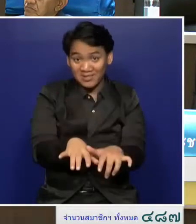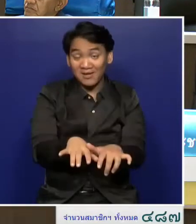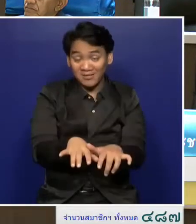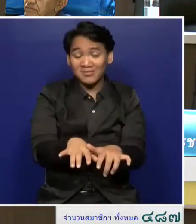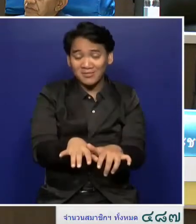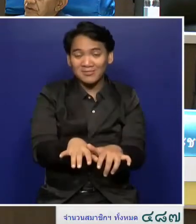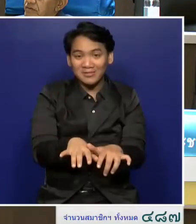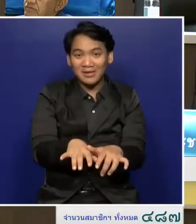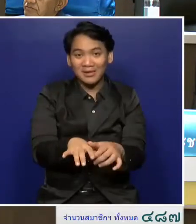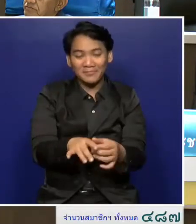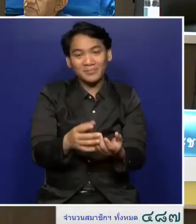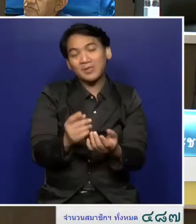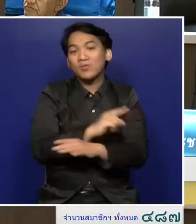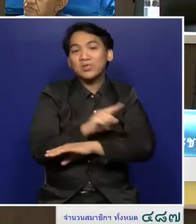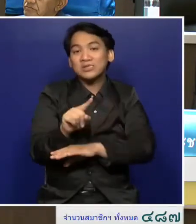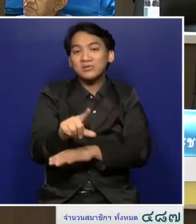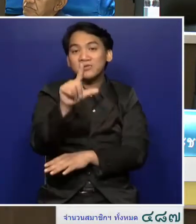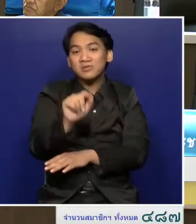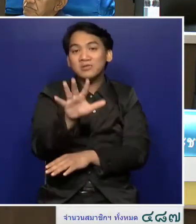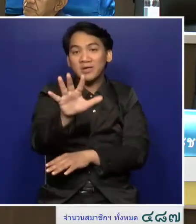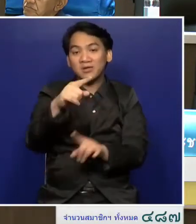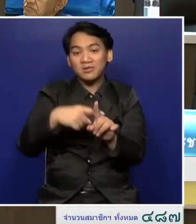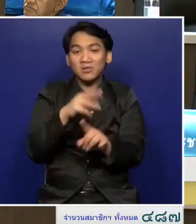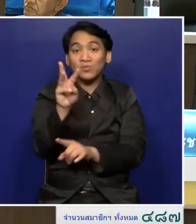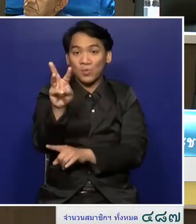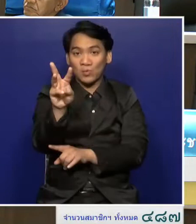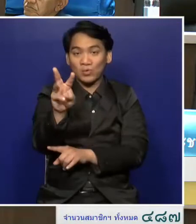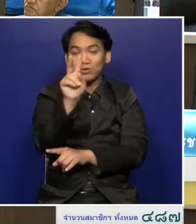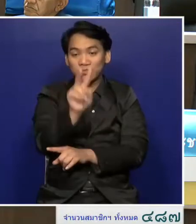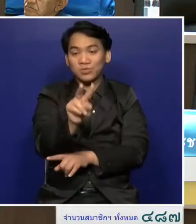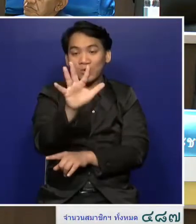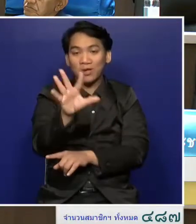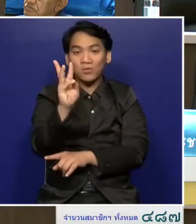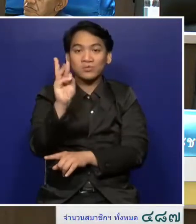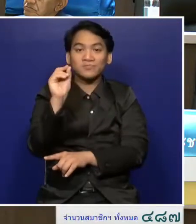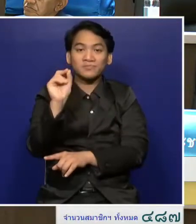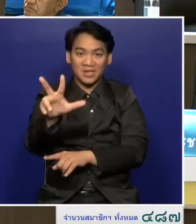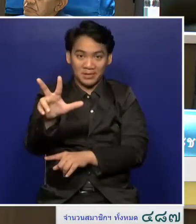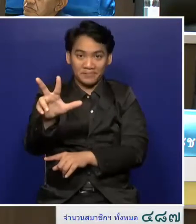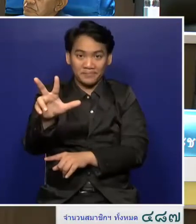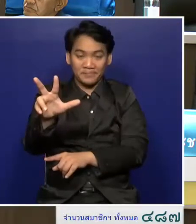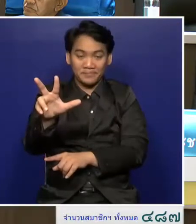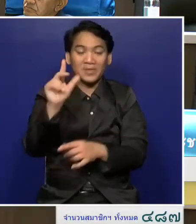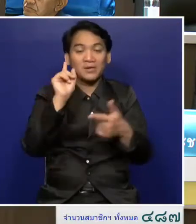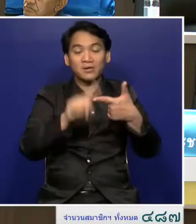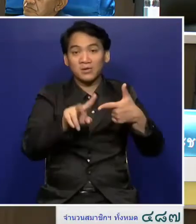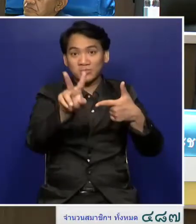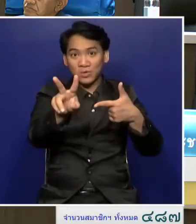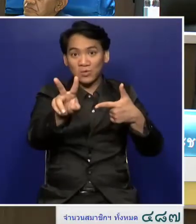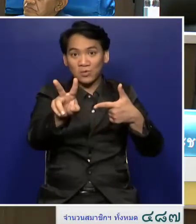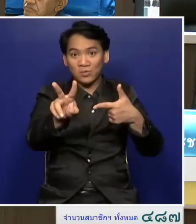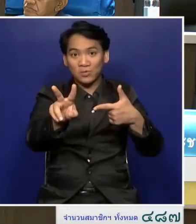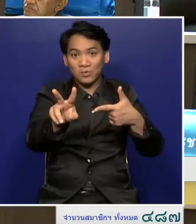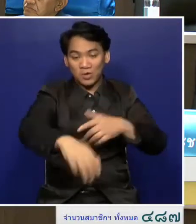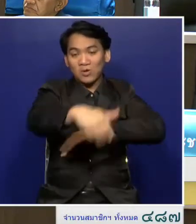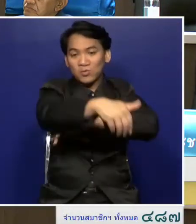6 โงวนที่ 25 มทุนายน 2563สอง อยากใหทำการคุดลอกและพัฒ